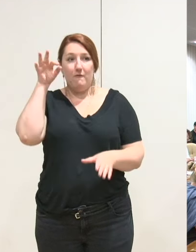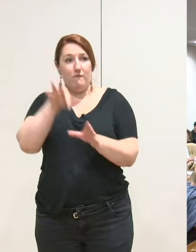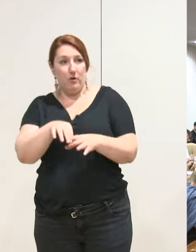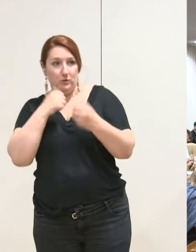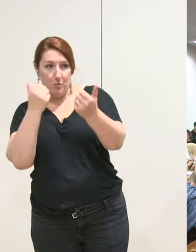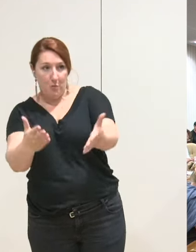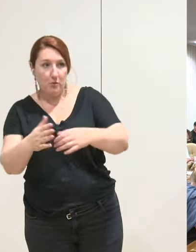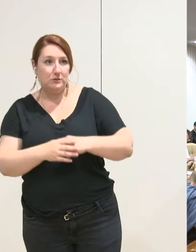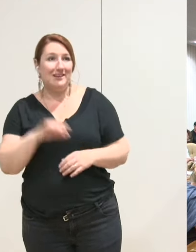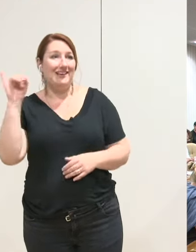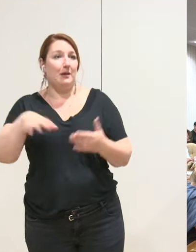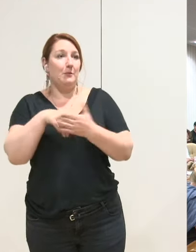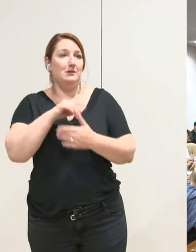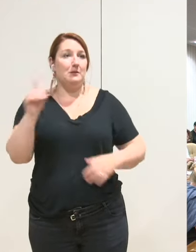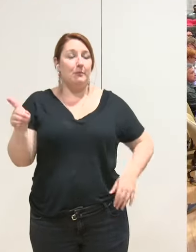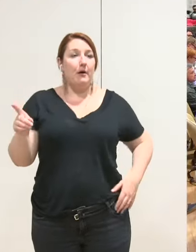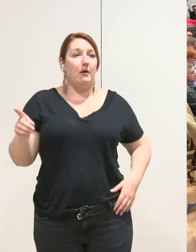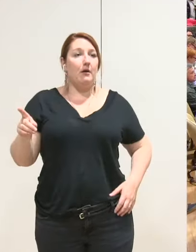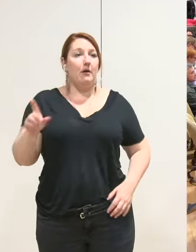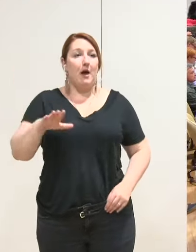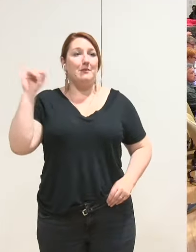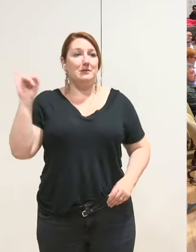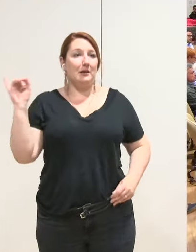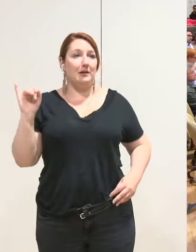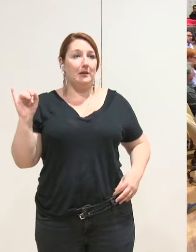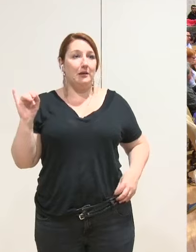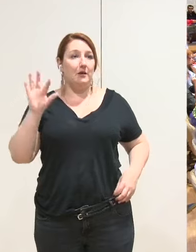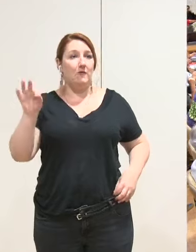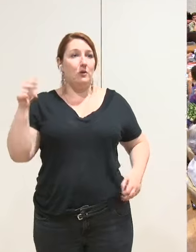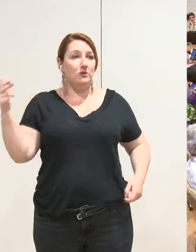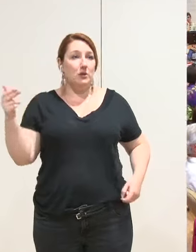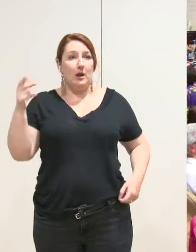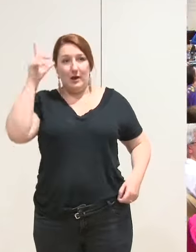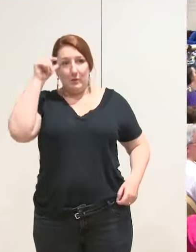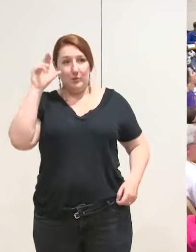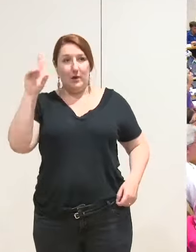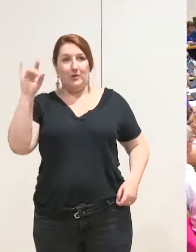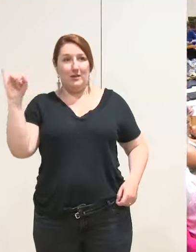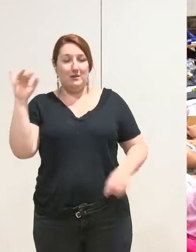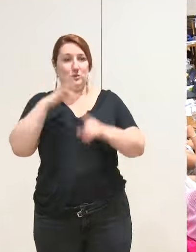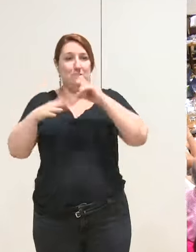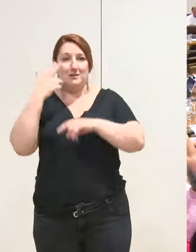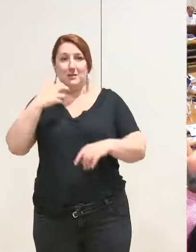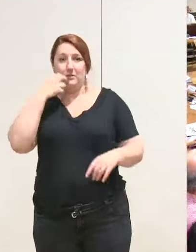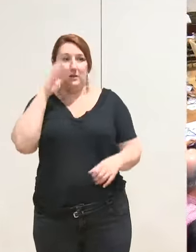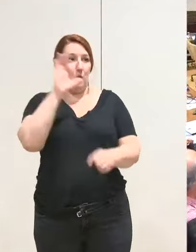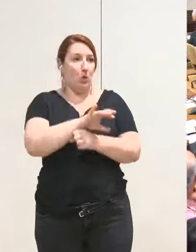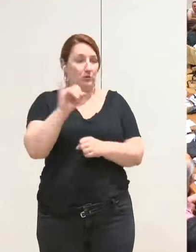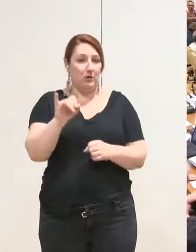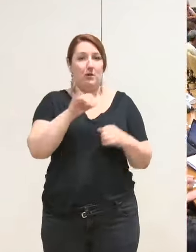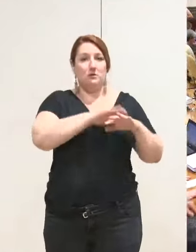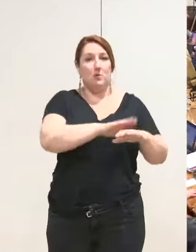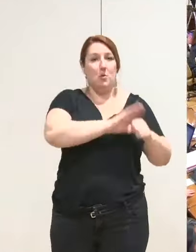voix qui ne prend pas part au vote qui s'abstient Fond national républicain UD société civile qui vote contre donc le rassemblement de gauche et de